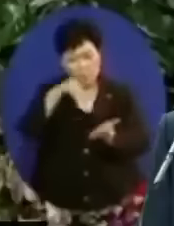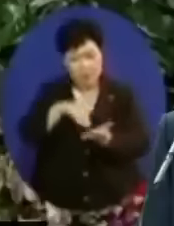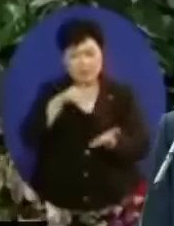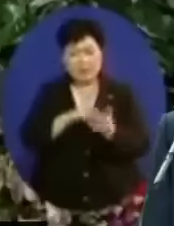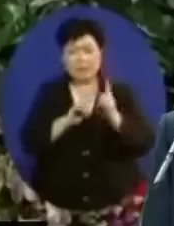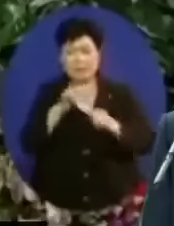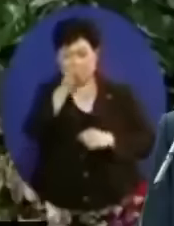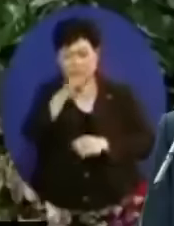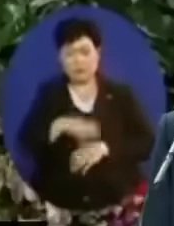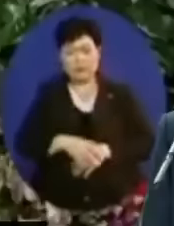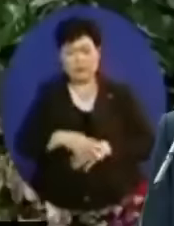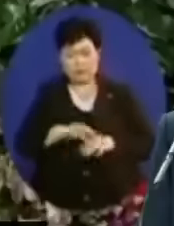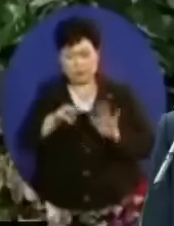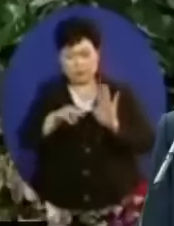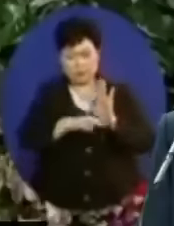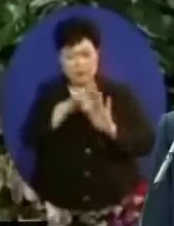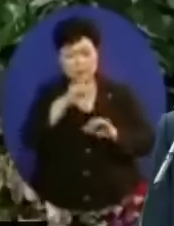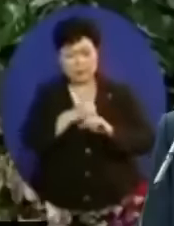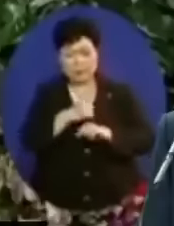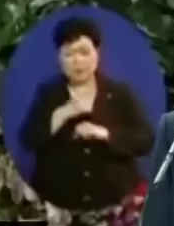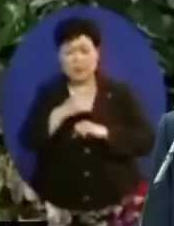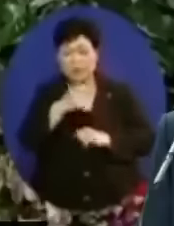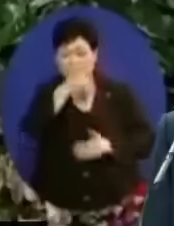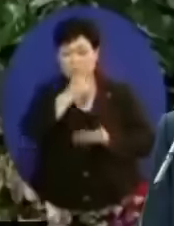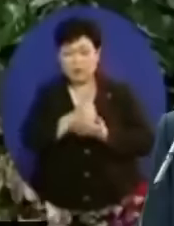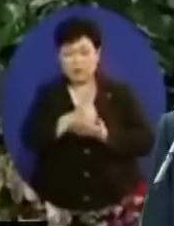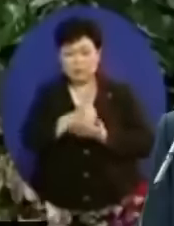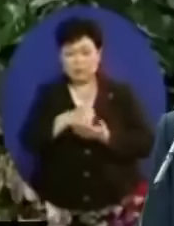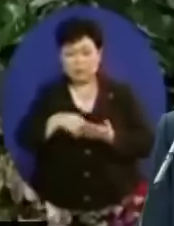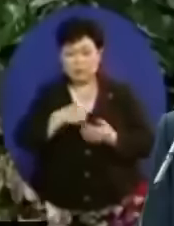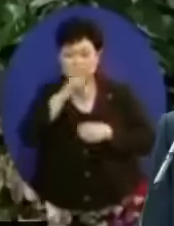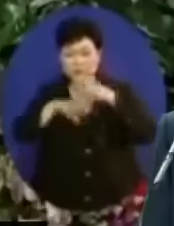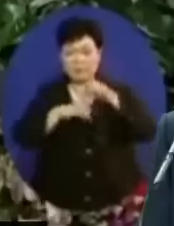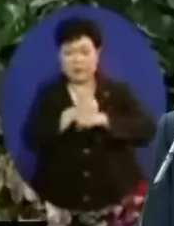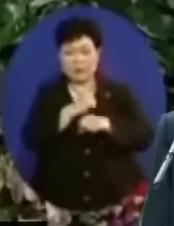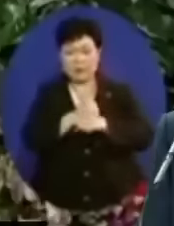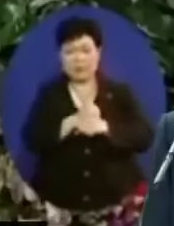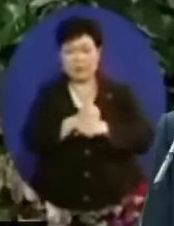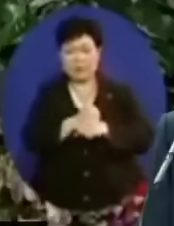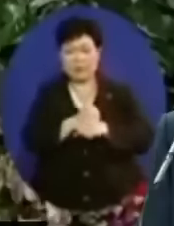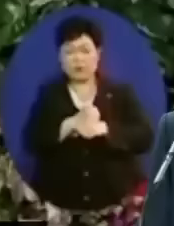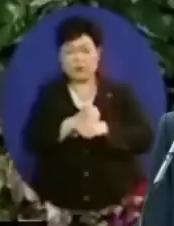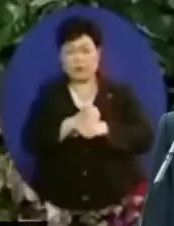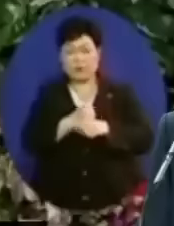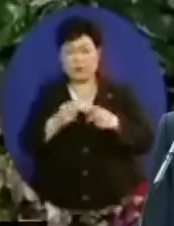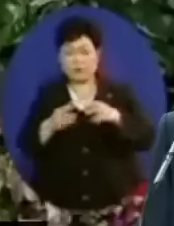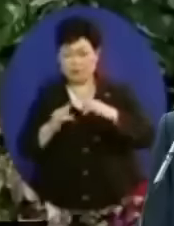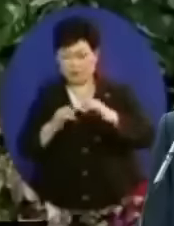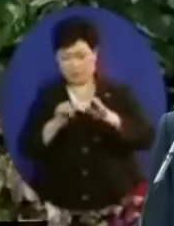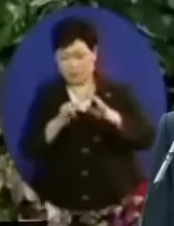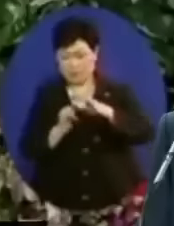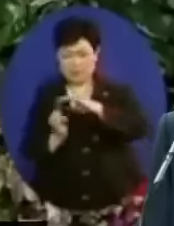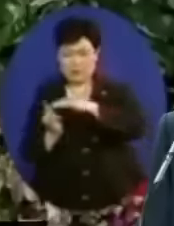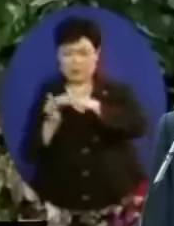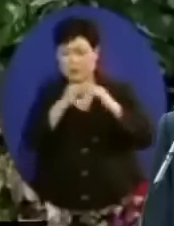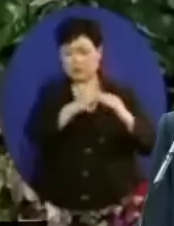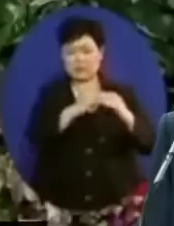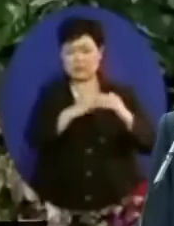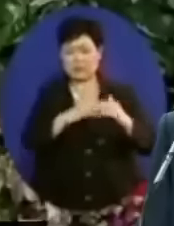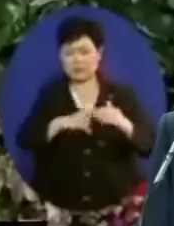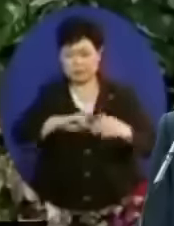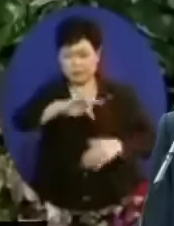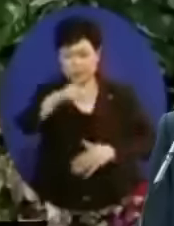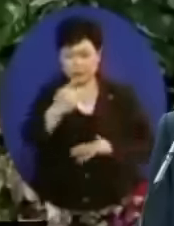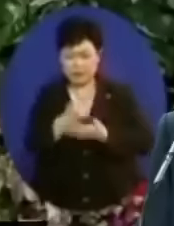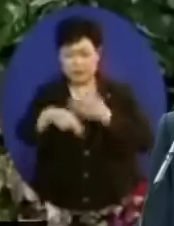하였고 예레미야는 죄를 자복하는 것이 회개라고 말했고 에스겔은 죄를 떠나는 것이라고 하였고 호세아는 야훼께로